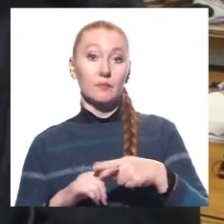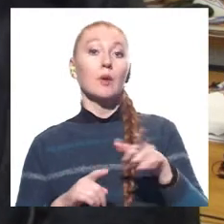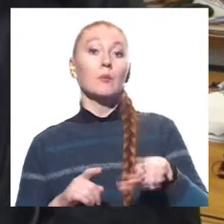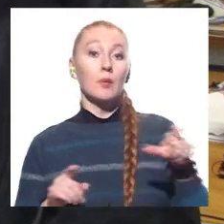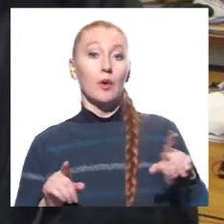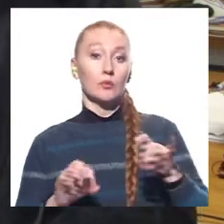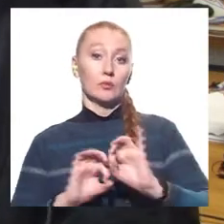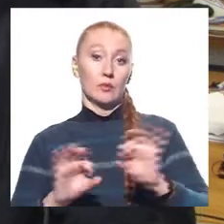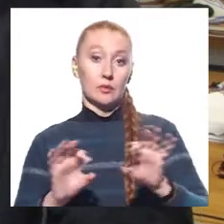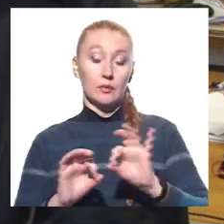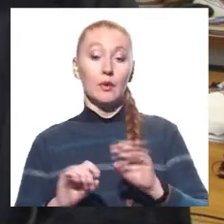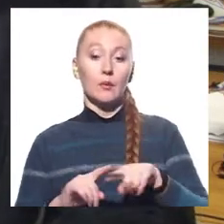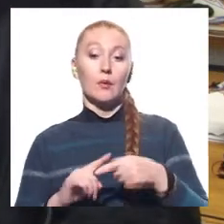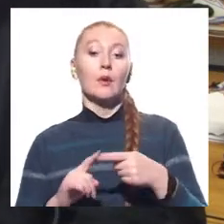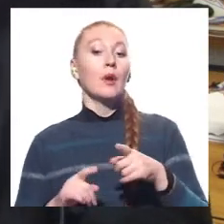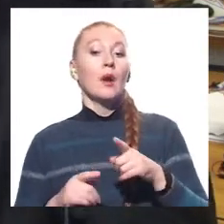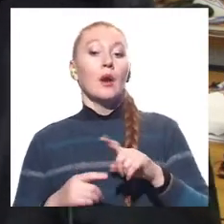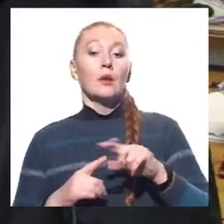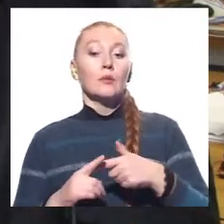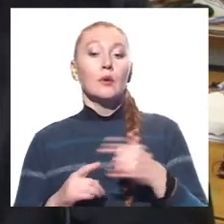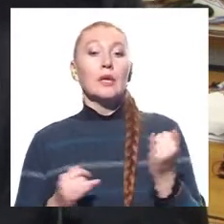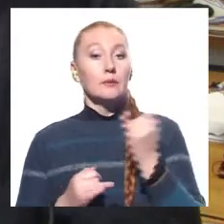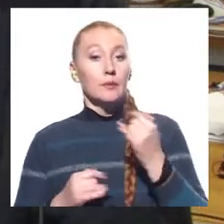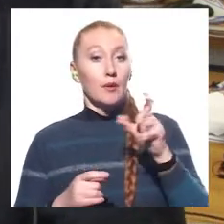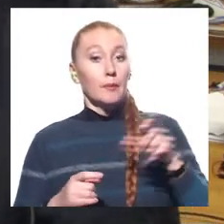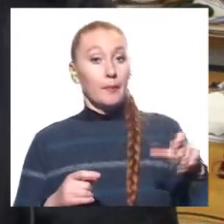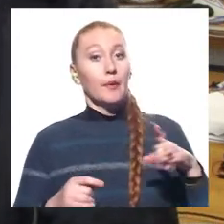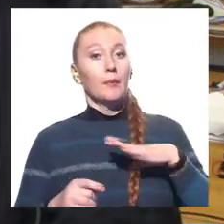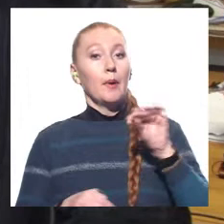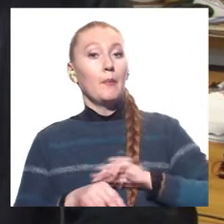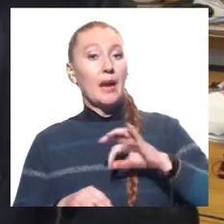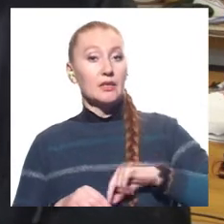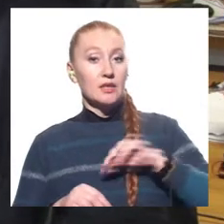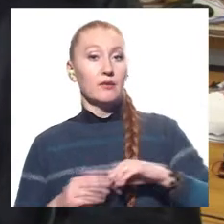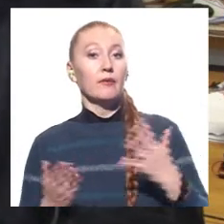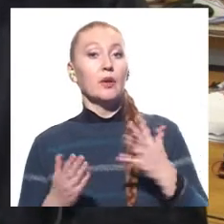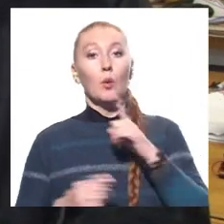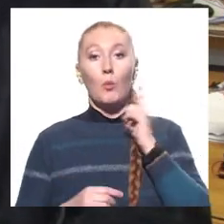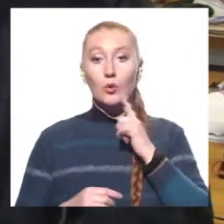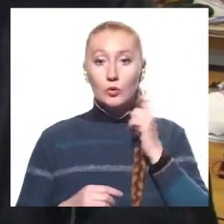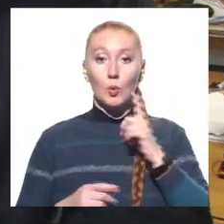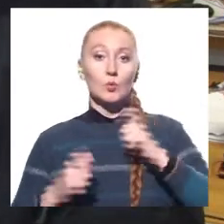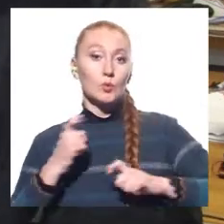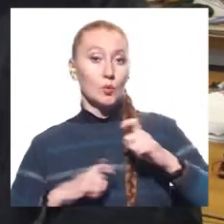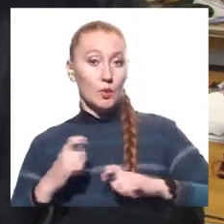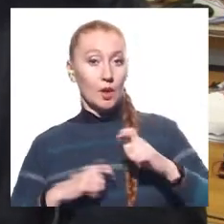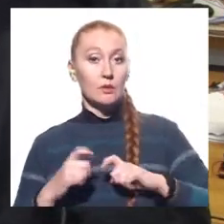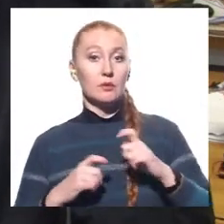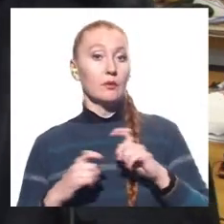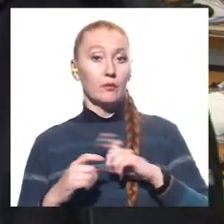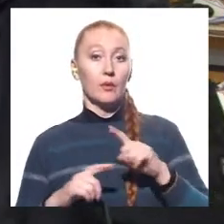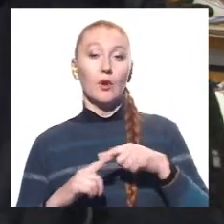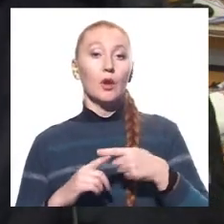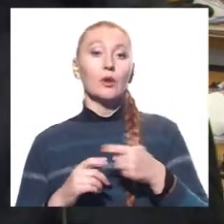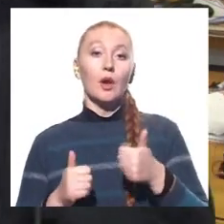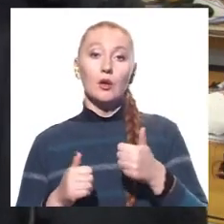які розповідали, як вони це пам'ятали. Тобто, власне, тут було дуже багато представників скажімо так, молоді, тобто студентство, які, власне, не дуже вже